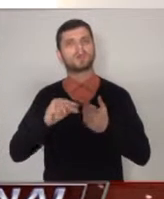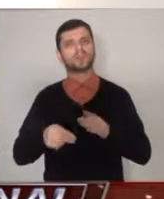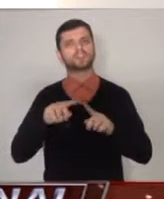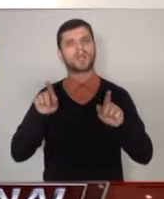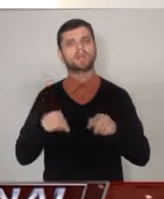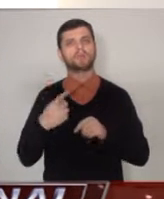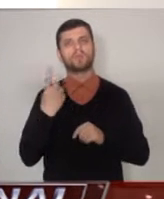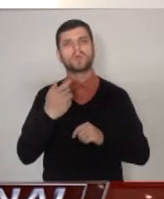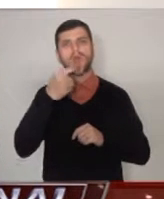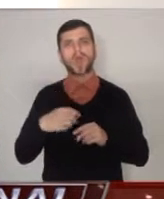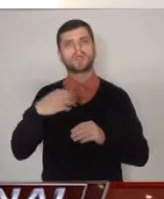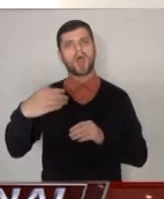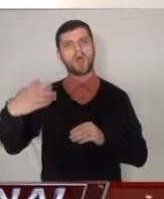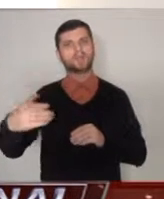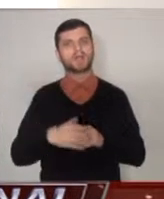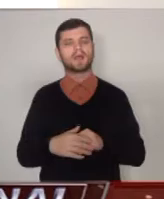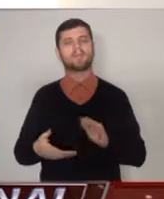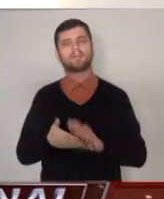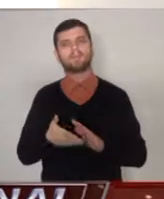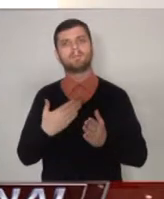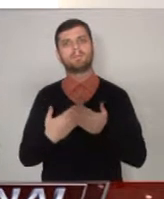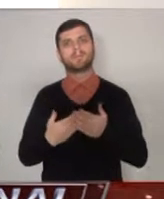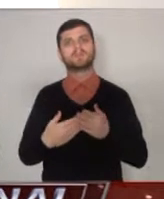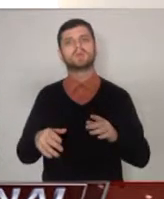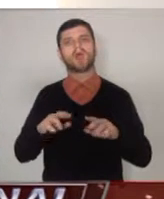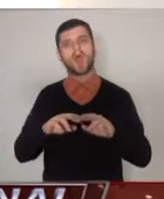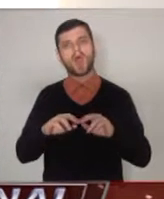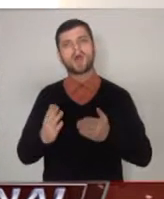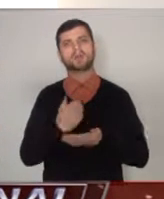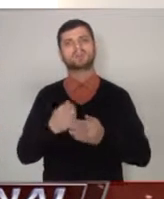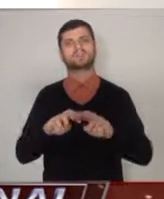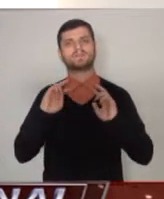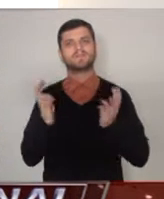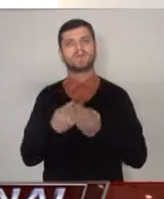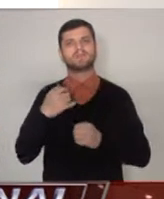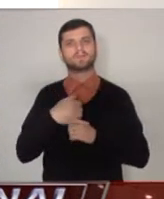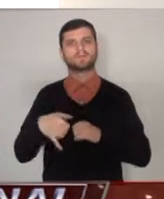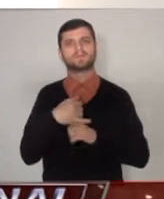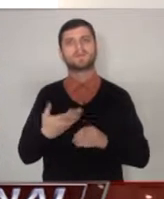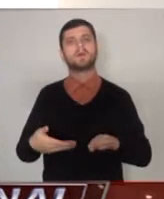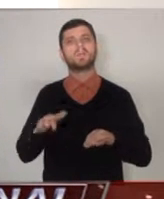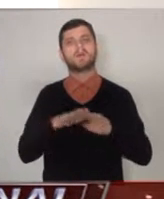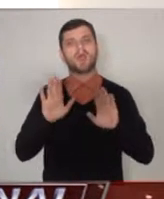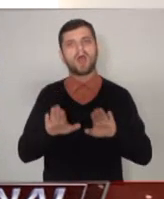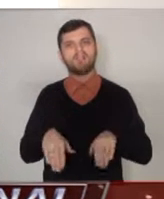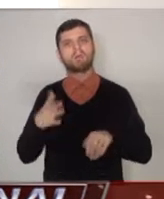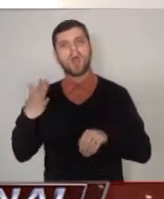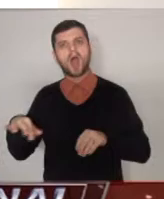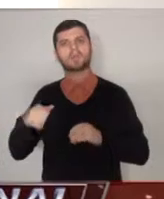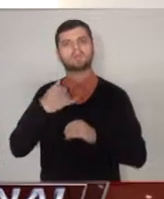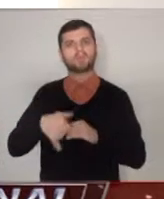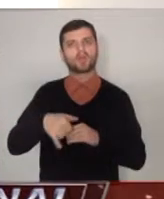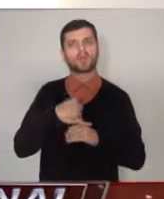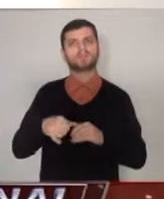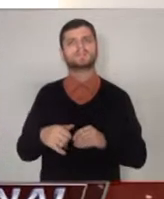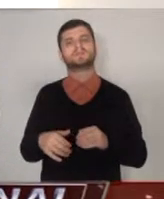să putem să terminăm aceste proiecte. În afară de acest proiect, mai am un proiect pe măsura 1.25 drumuri agricole. Asta a fost o